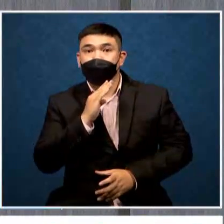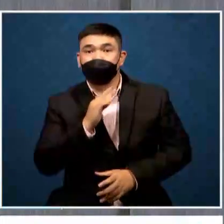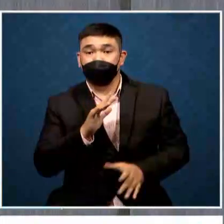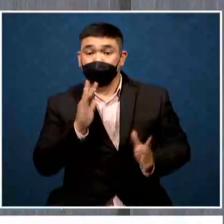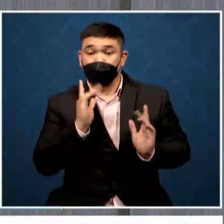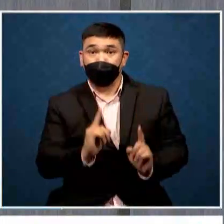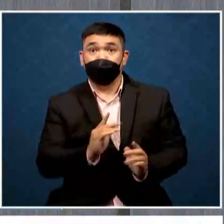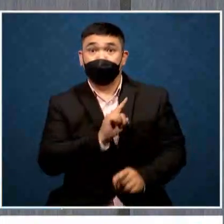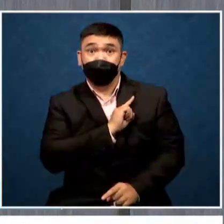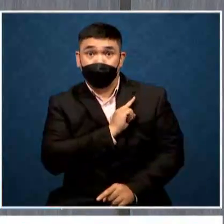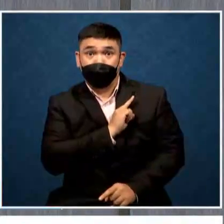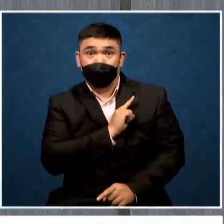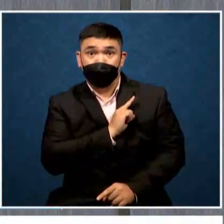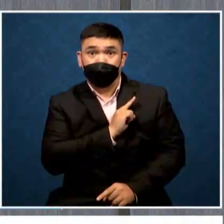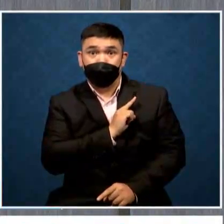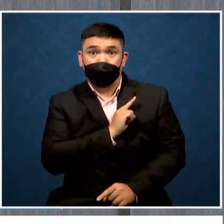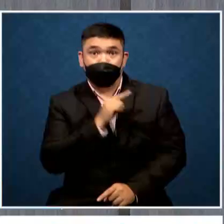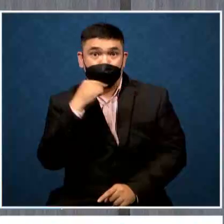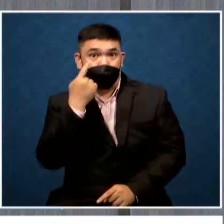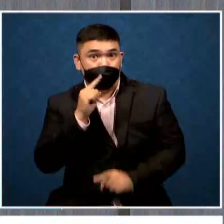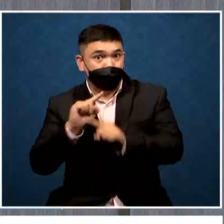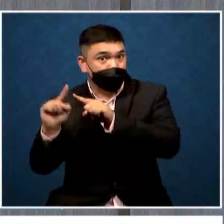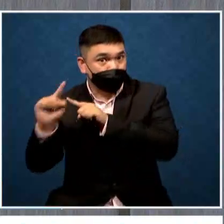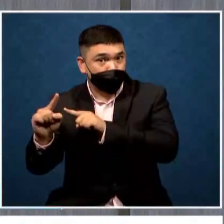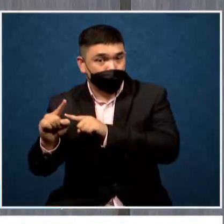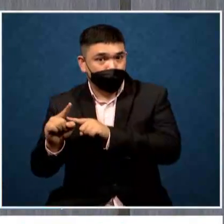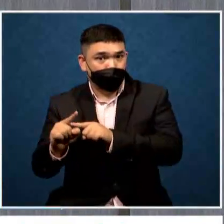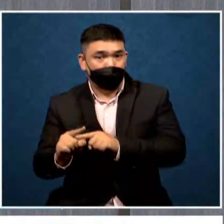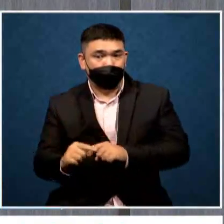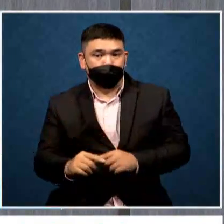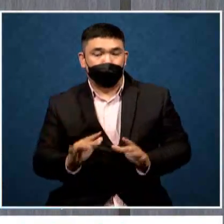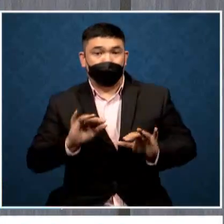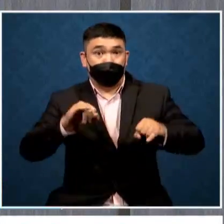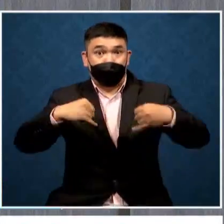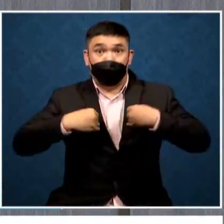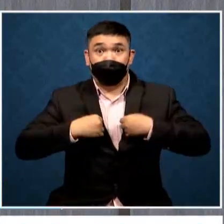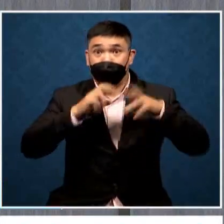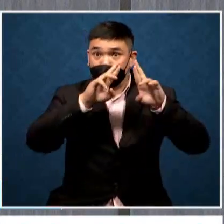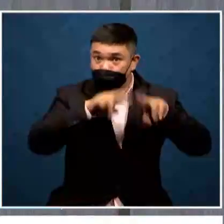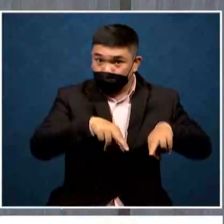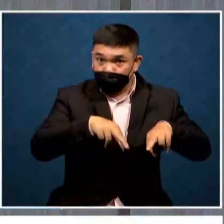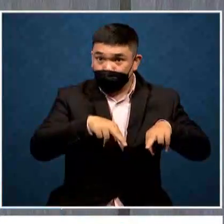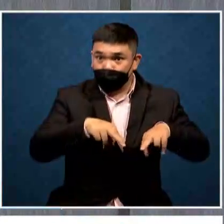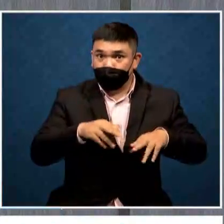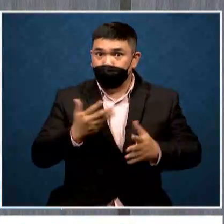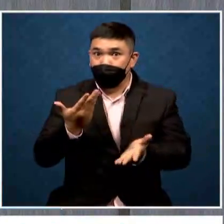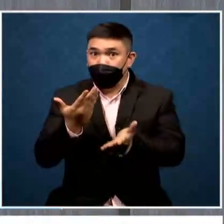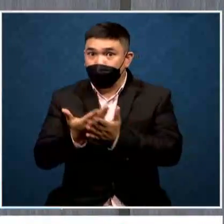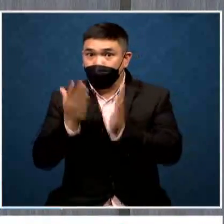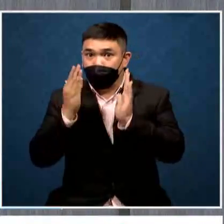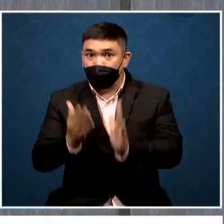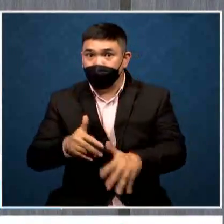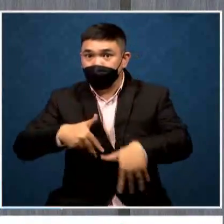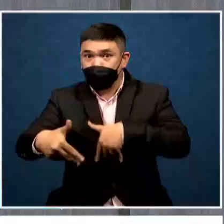กี่ยวข้องทั้งหมดไม่ว่าจะเป็นผู้ประกอบการรวมทั้งผู้ที่ได้รับผลกระทบต่อเ